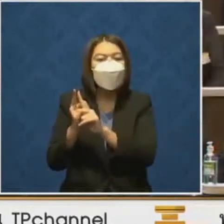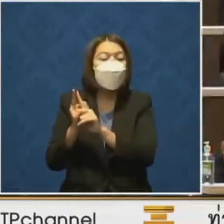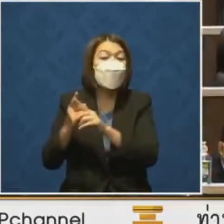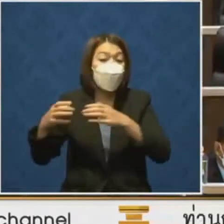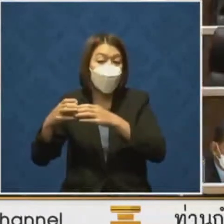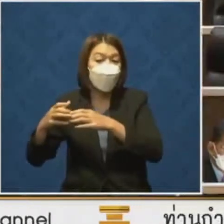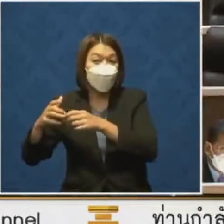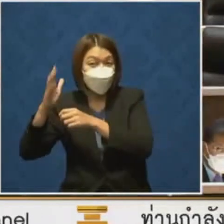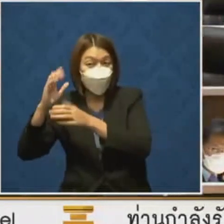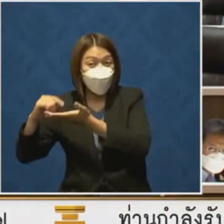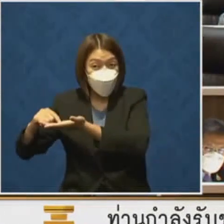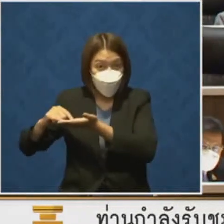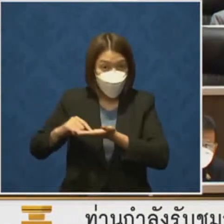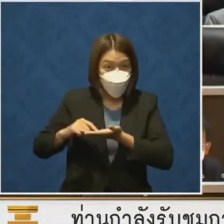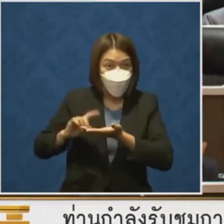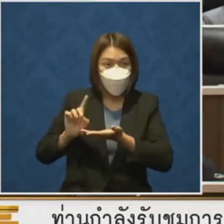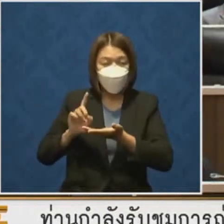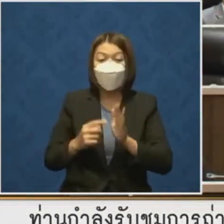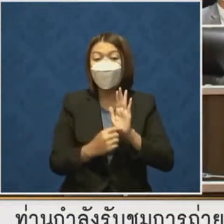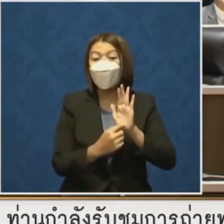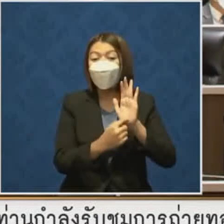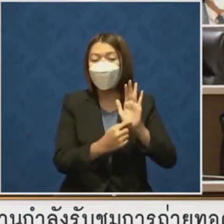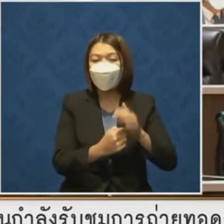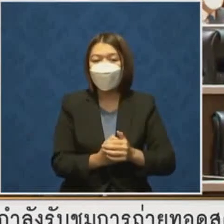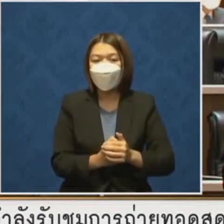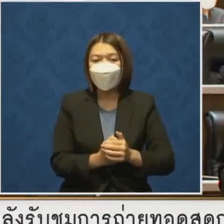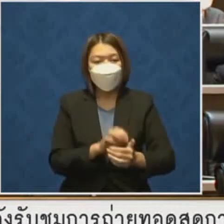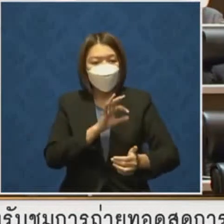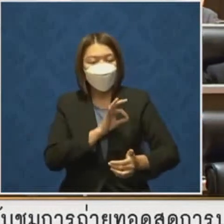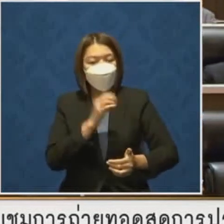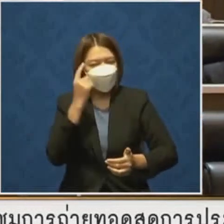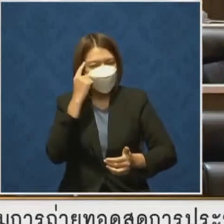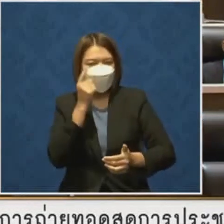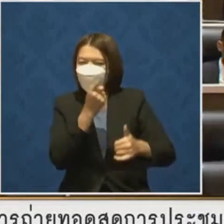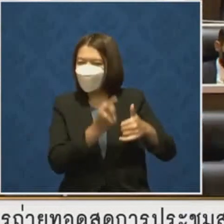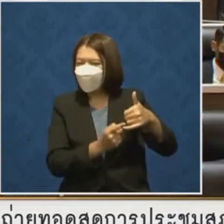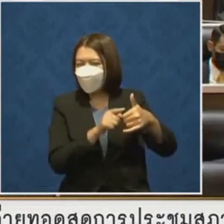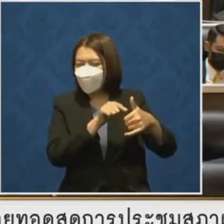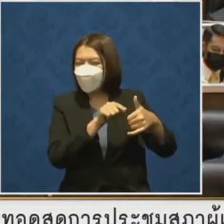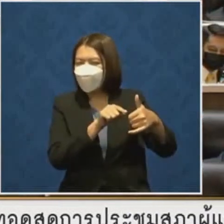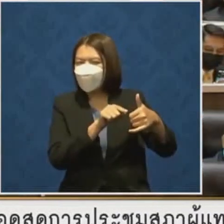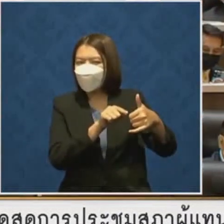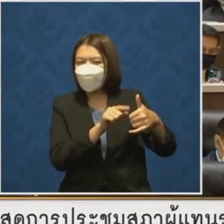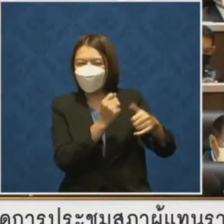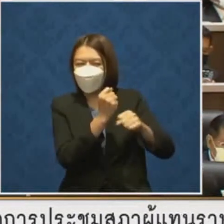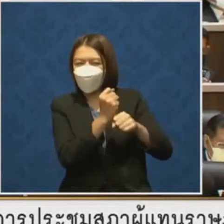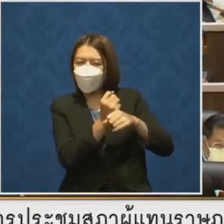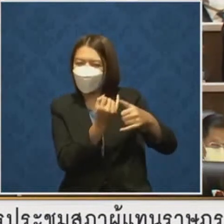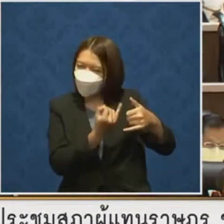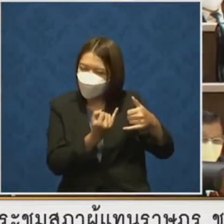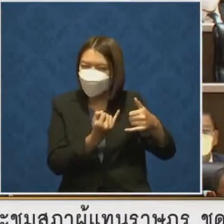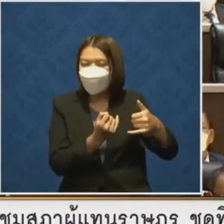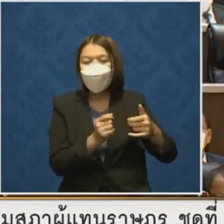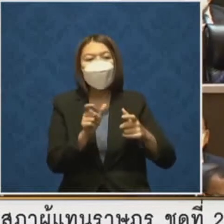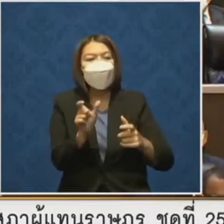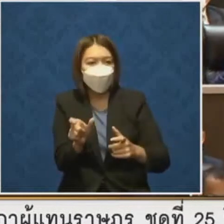ลุ่มที่น่าจะตังเมย์อยู่ส่วนหนึ่งมีสิ่งในกลุ่มอยู่ตังเมย์ส่วนหนึ่งนะคือไม่ยอมสงบต่อ